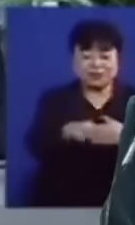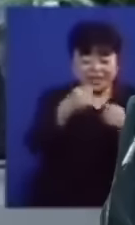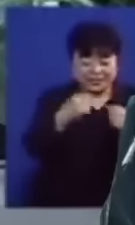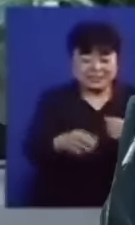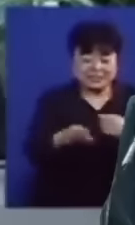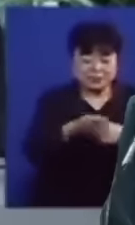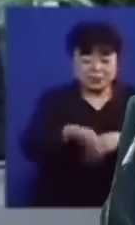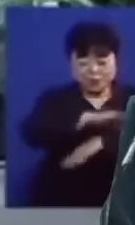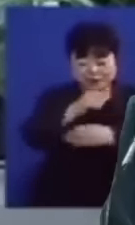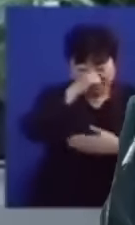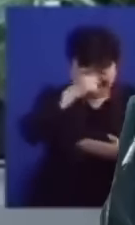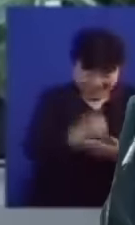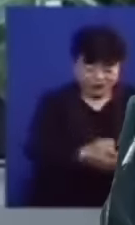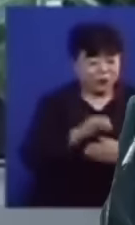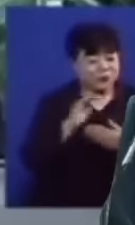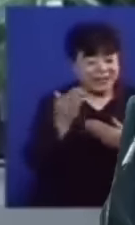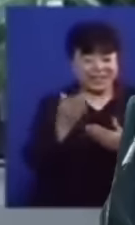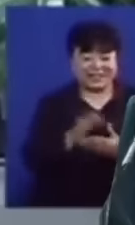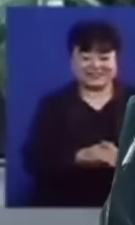계시면 만사형통인 것입니다.